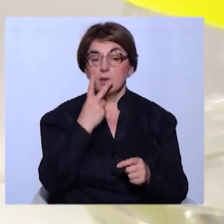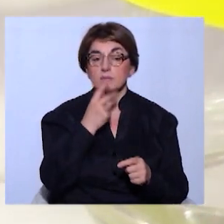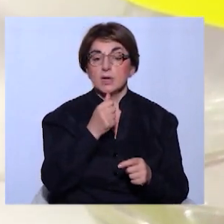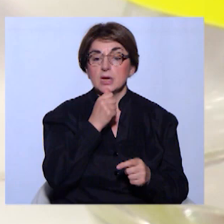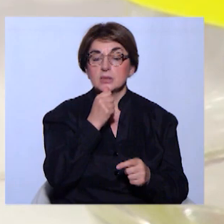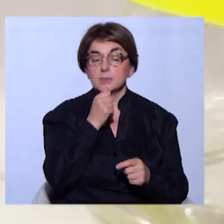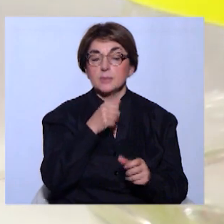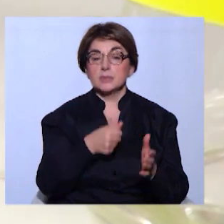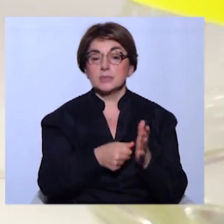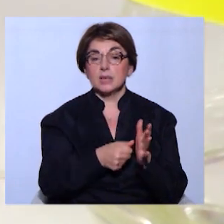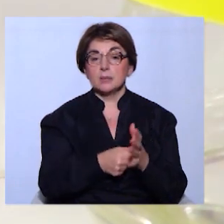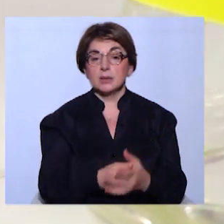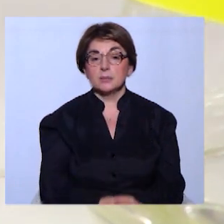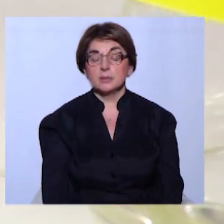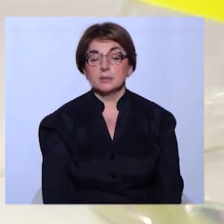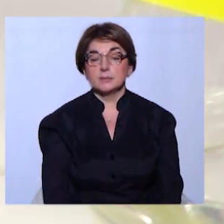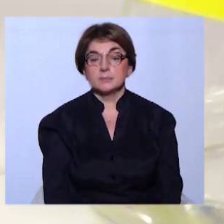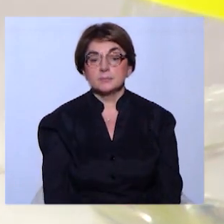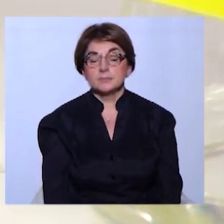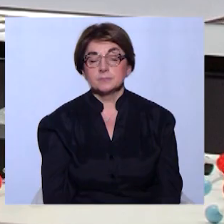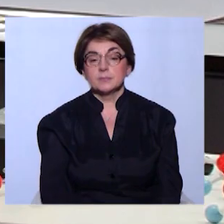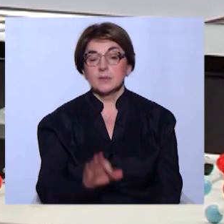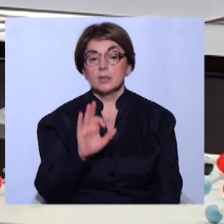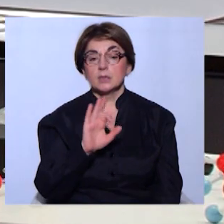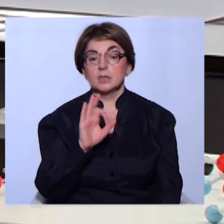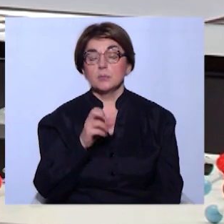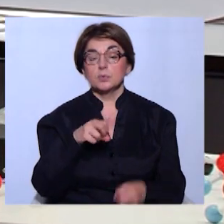მოვათავსოთ შაქარი